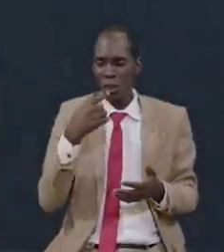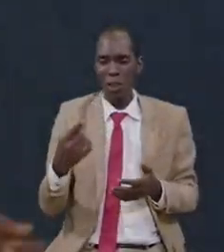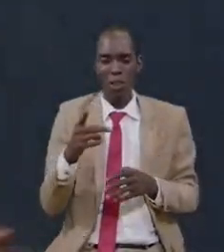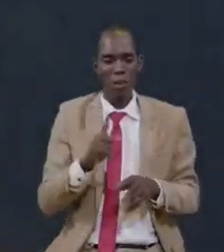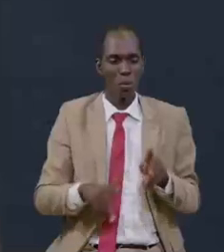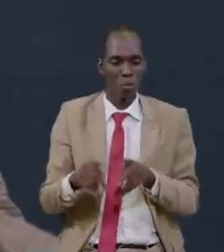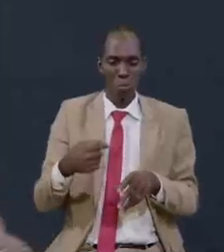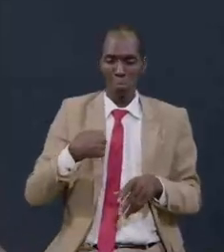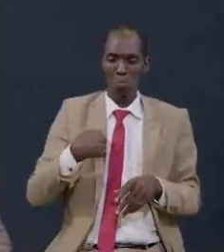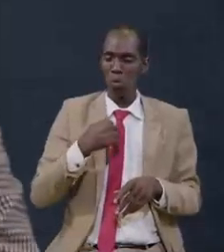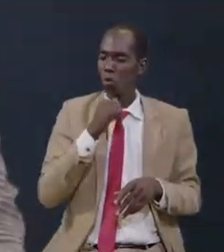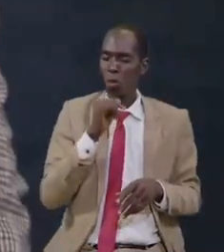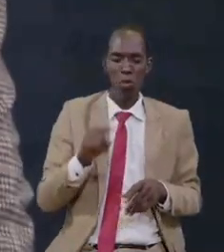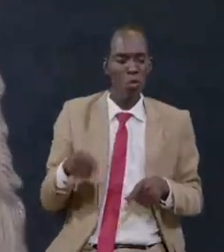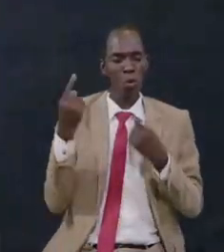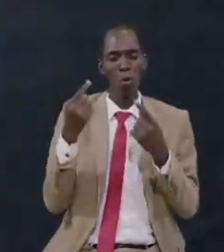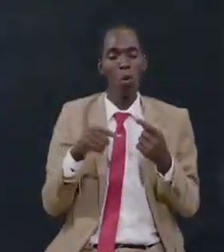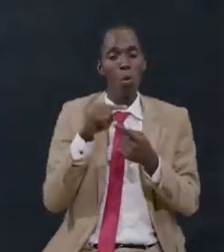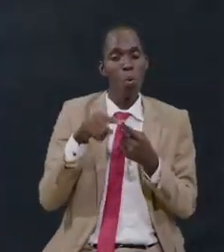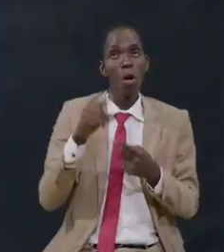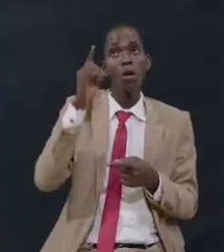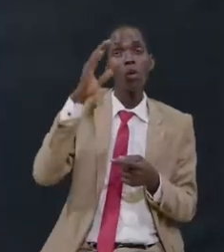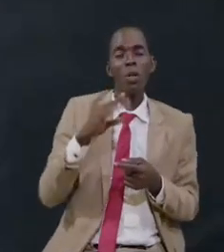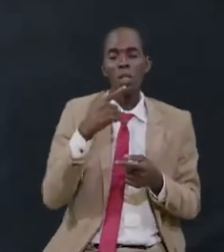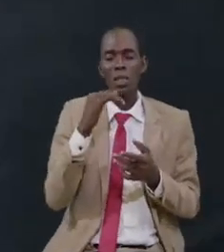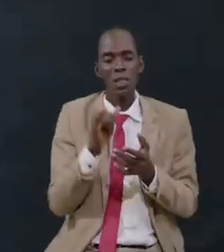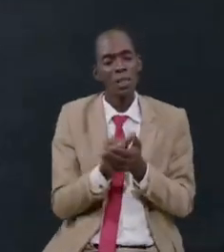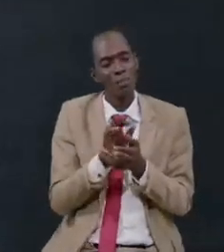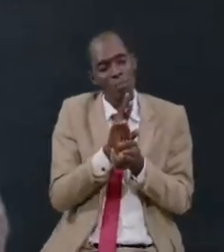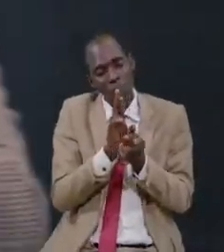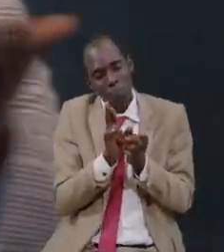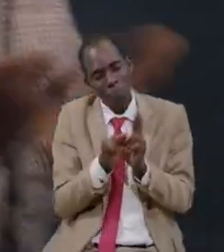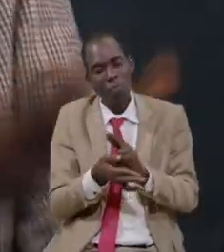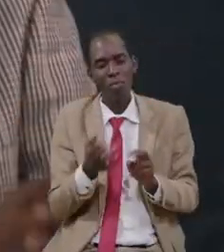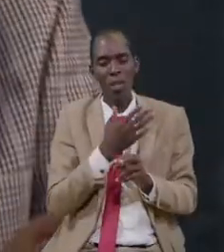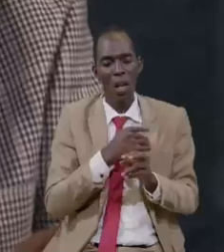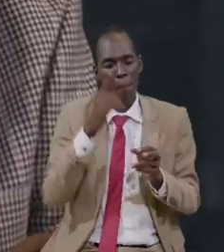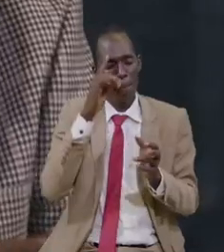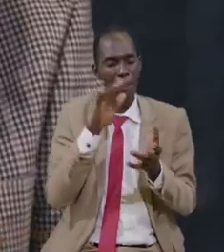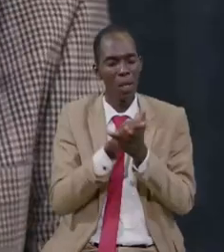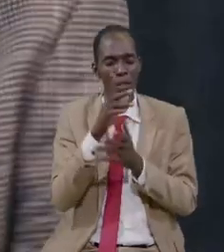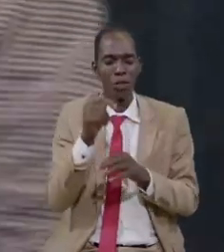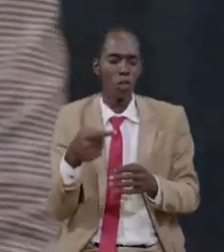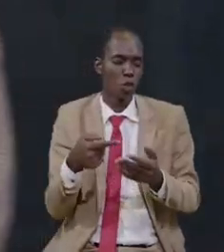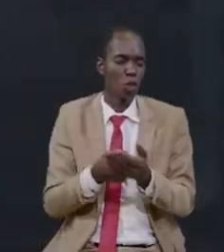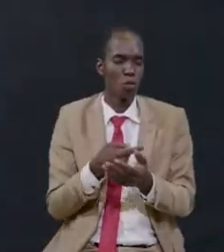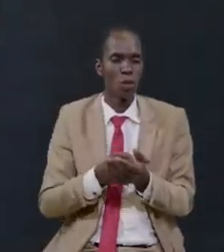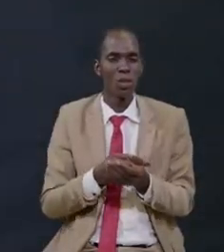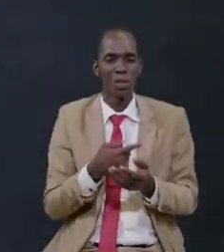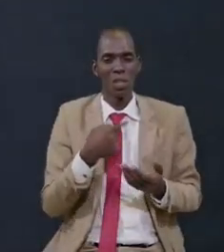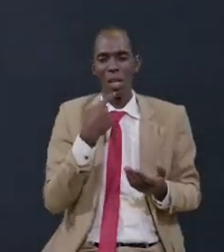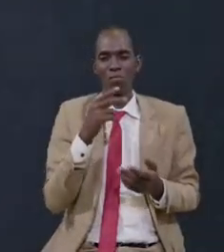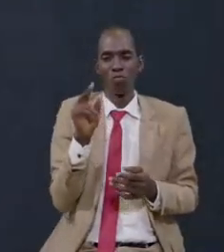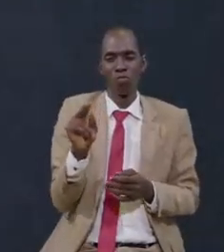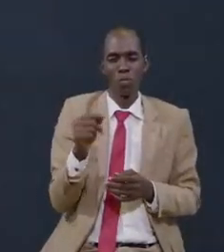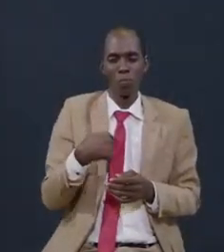Quand Dieu dit répands-toi, crois à l'évangile, je ne suis pas prêt maintenant. Dans